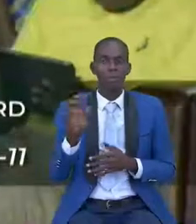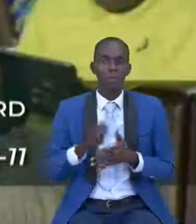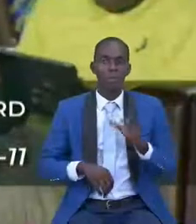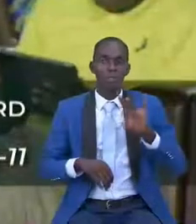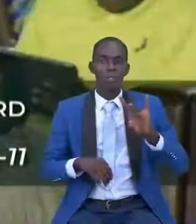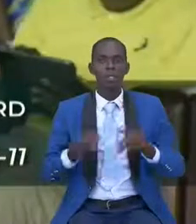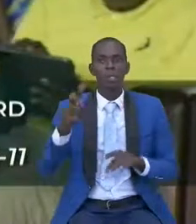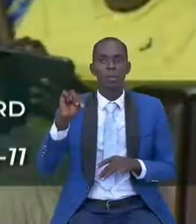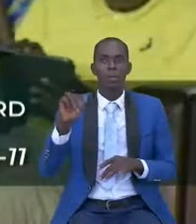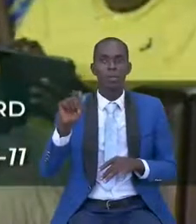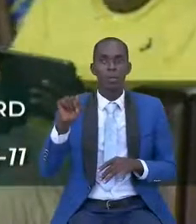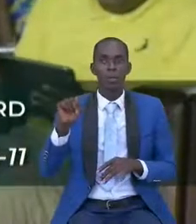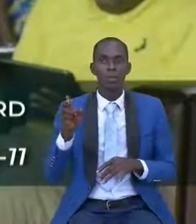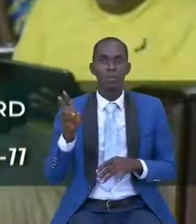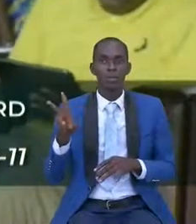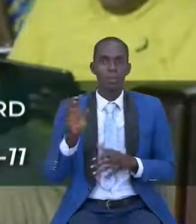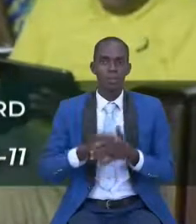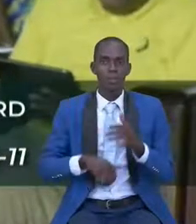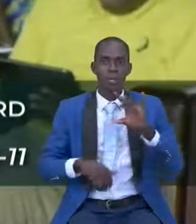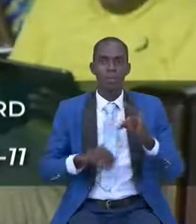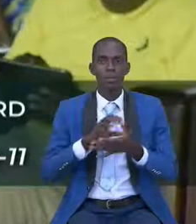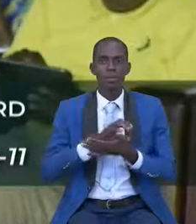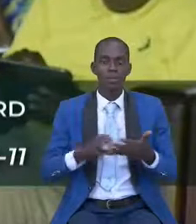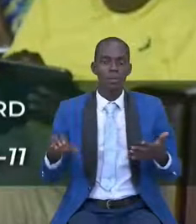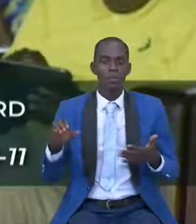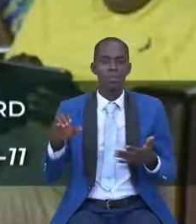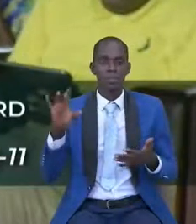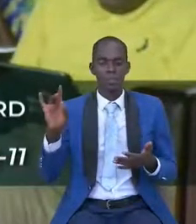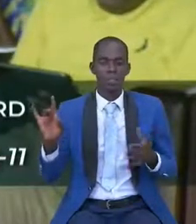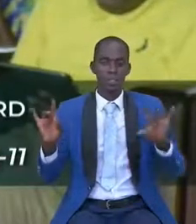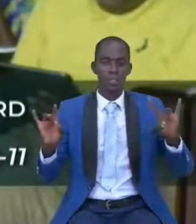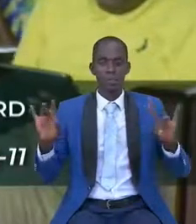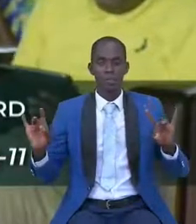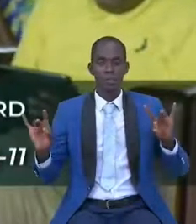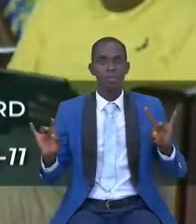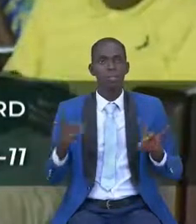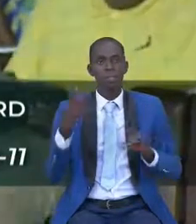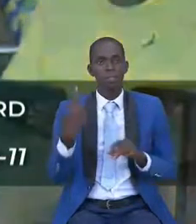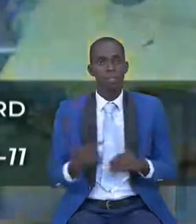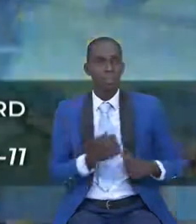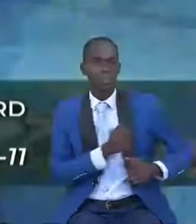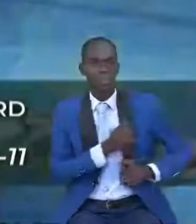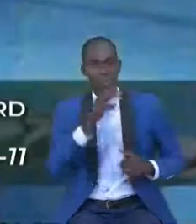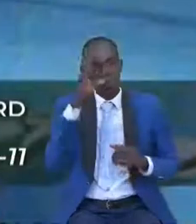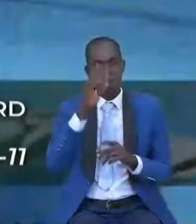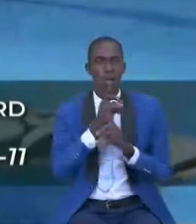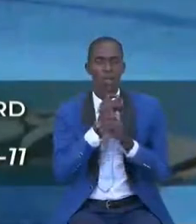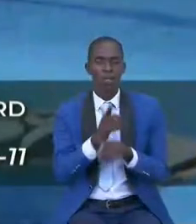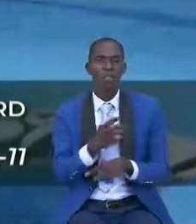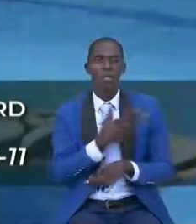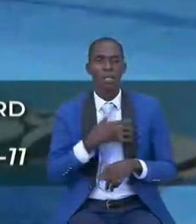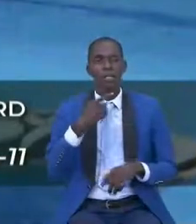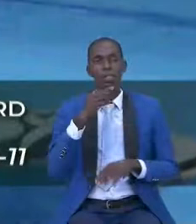8, verset 8. Matthieu au chapitre 8, nous lisons le verset